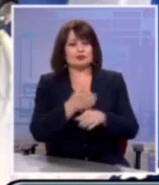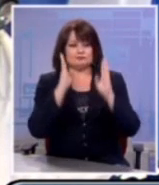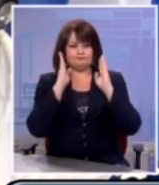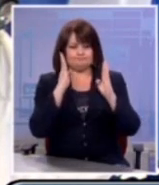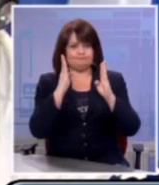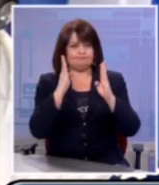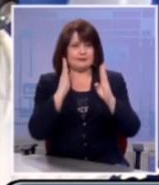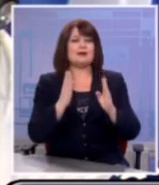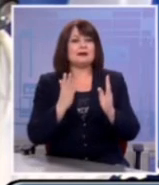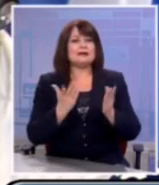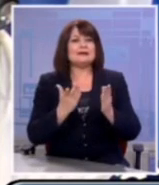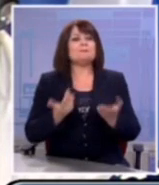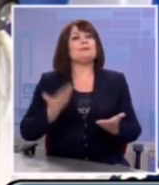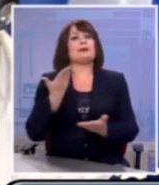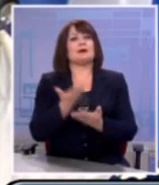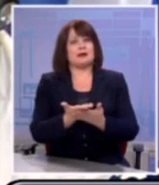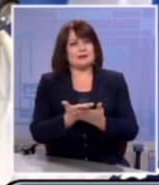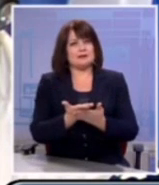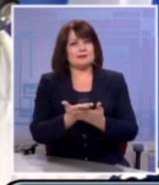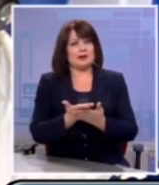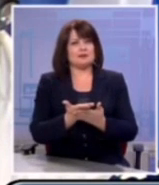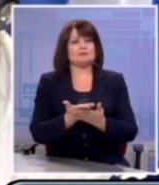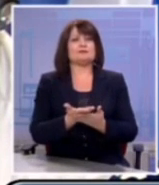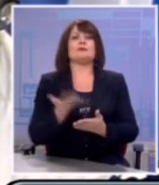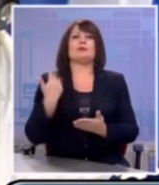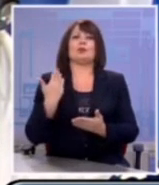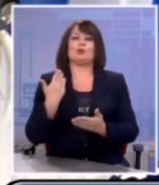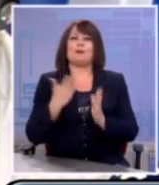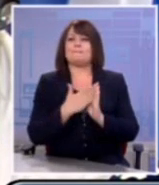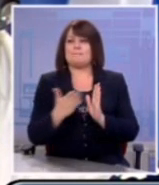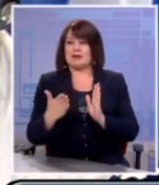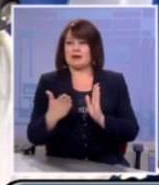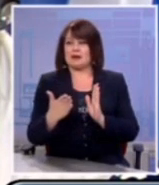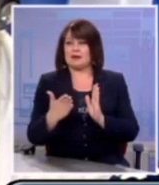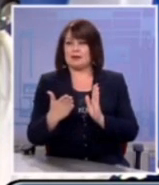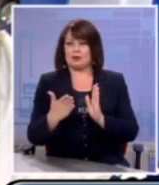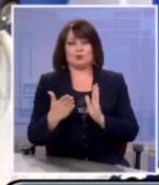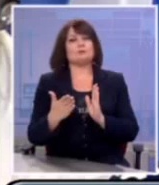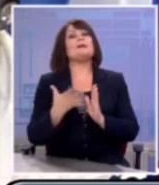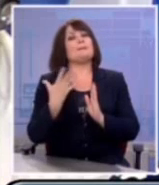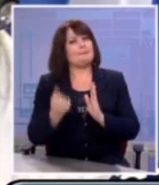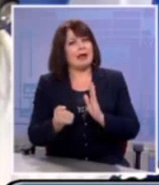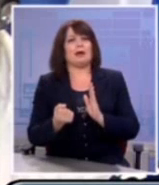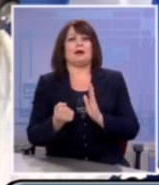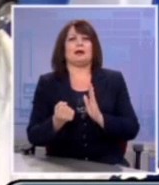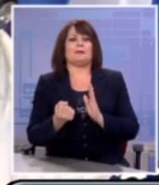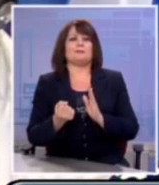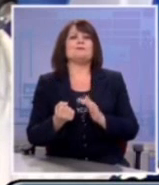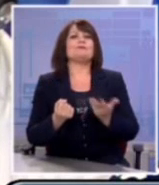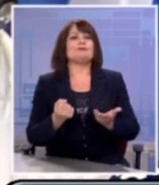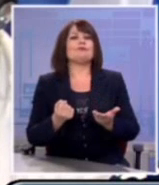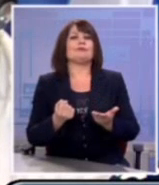επίκεντρο αυτό το αίτημα που την τελευταία περίοδο ενυπάρχει